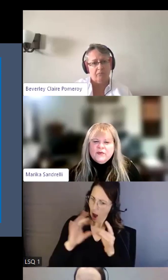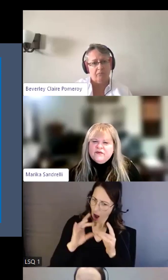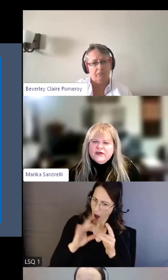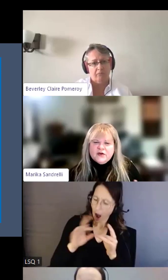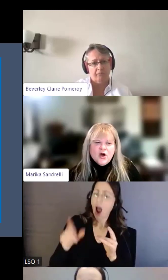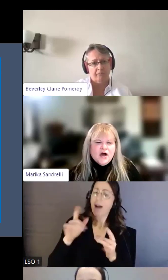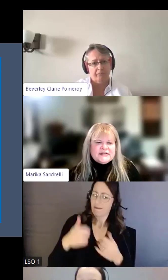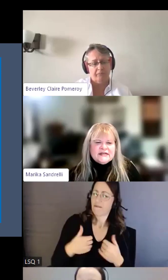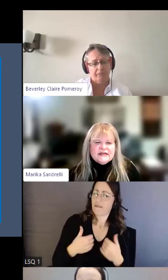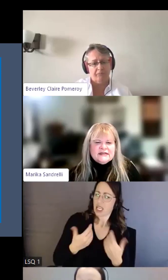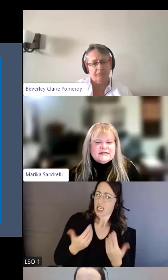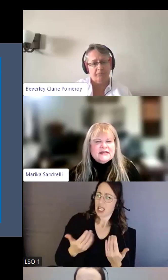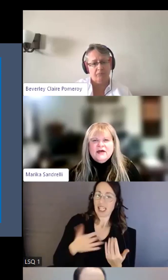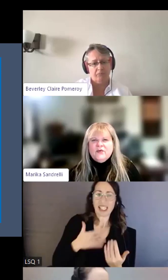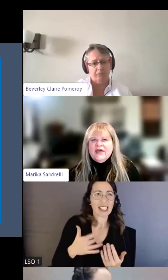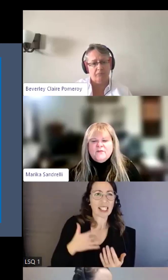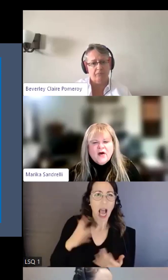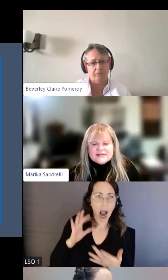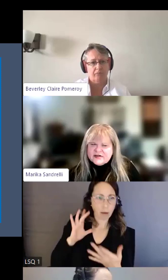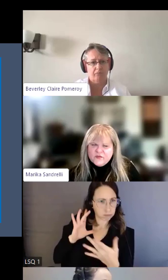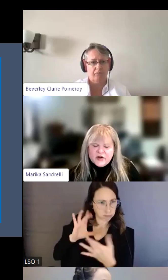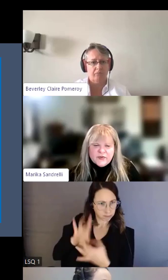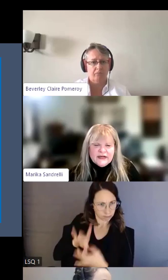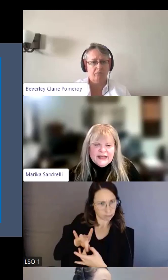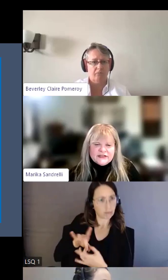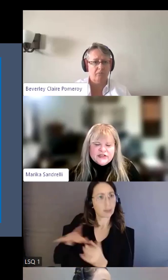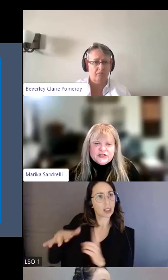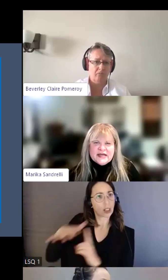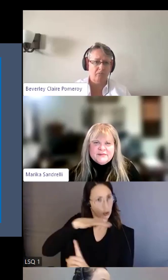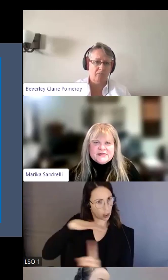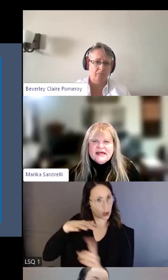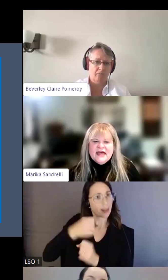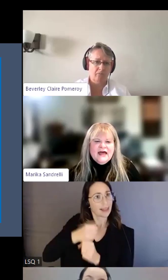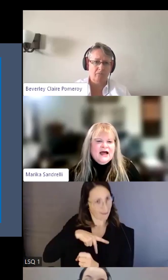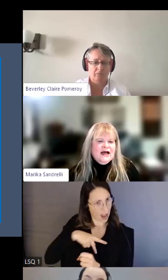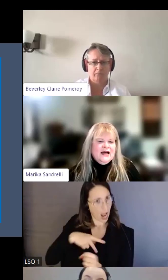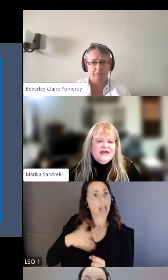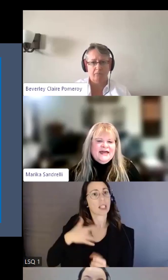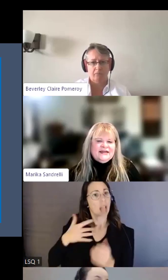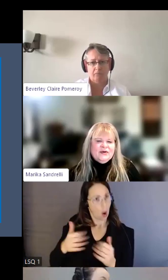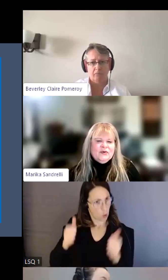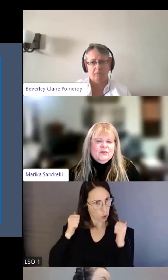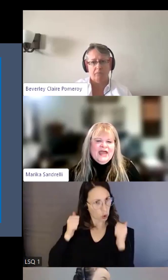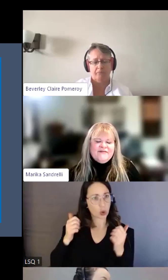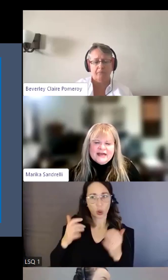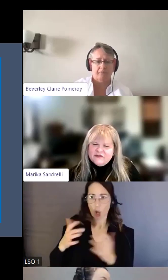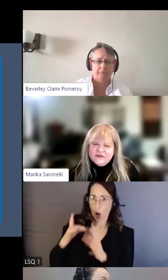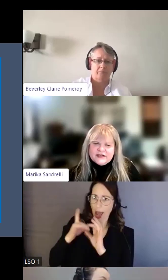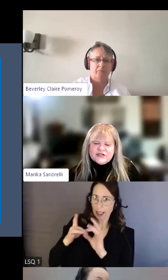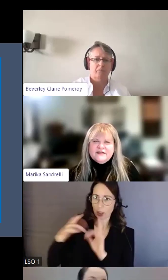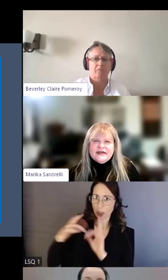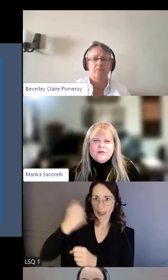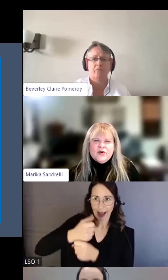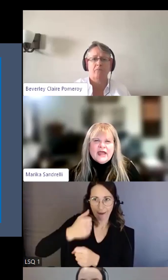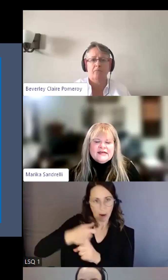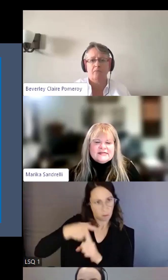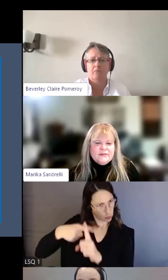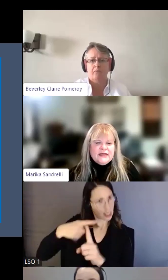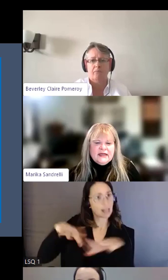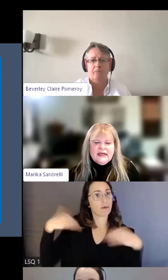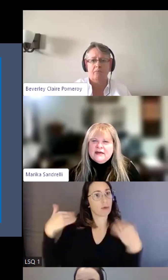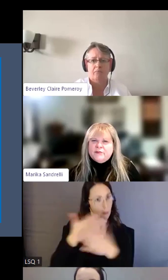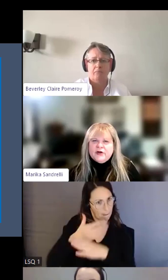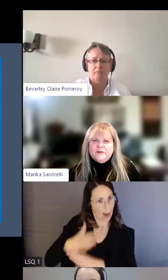compétent, on a des relations de travail positives et on a cette conviction que notre travail a un sens